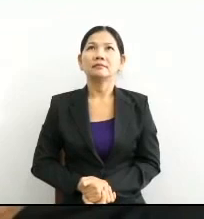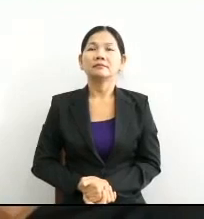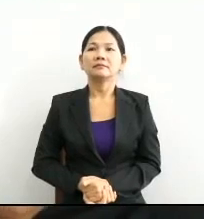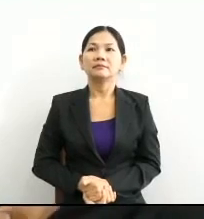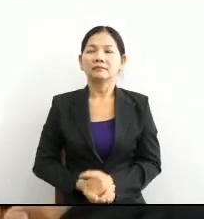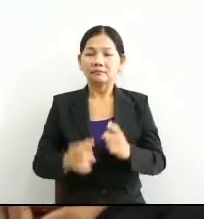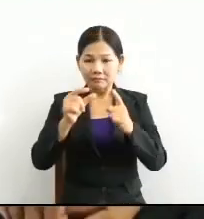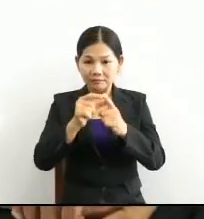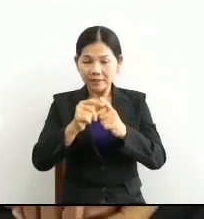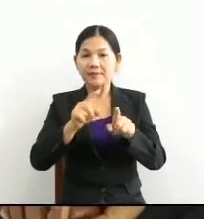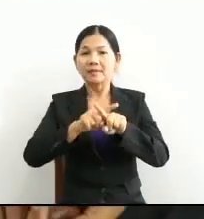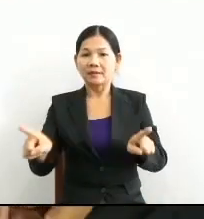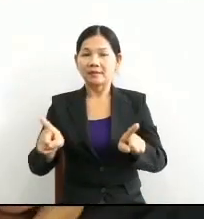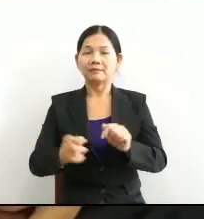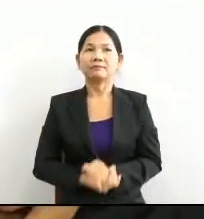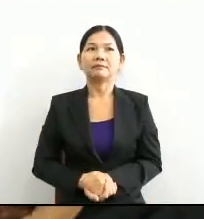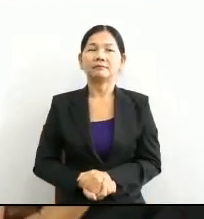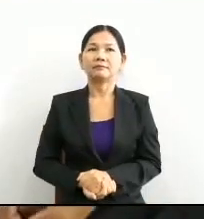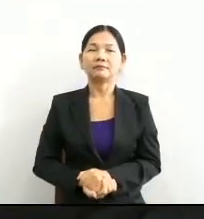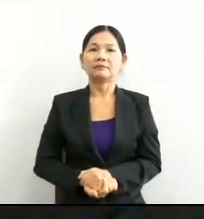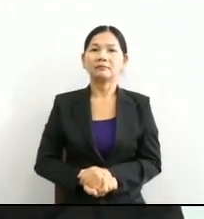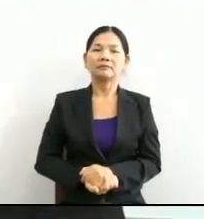con xây biển xây tiền mấy con